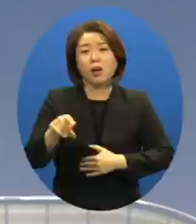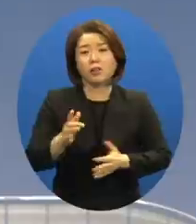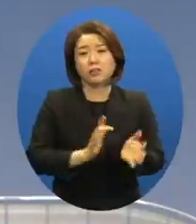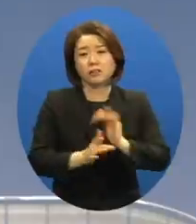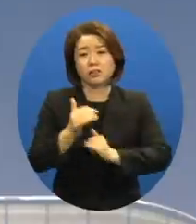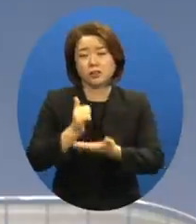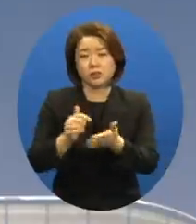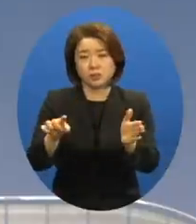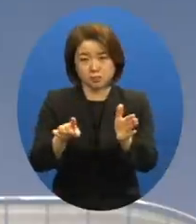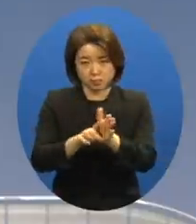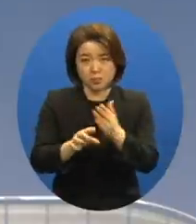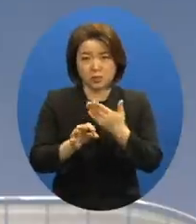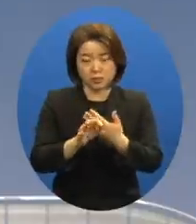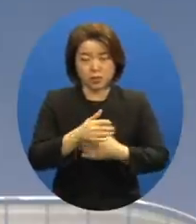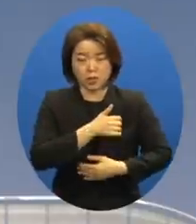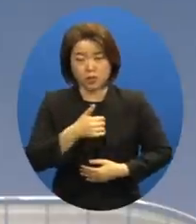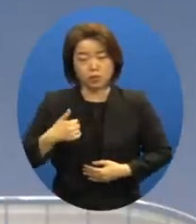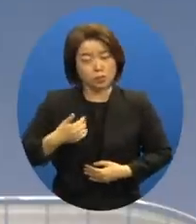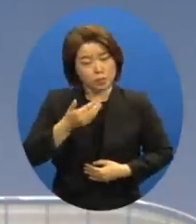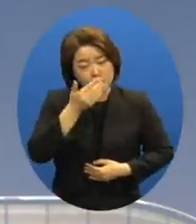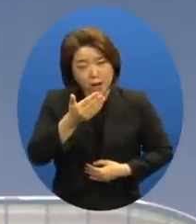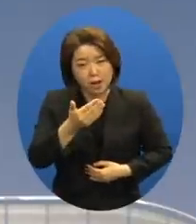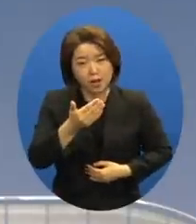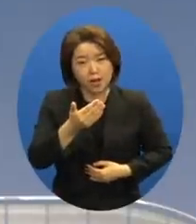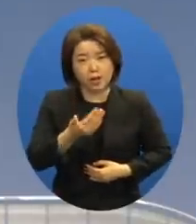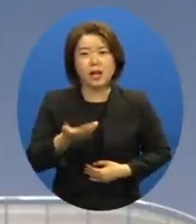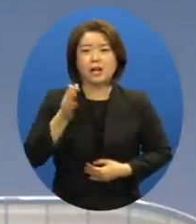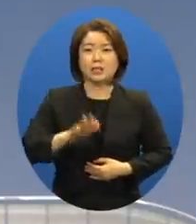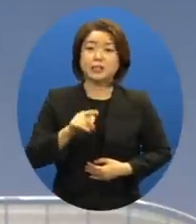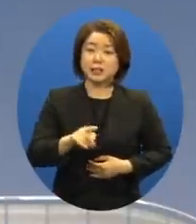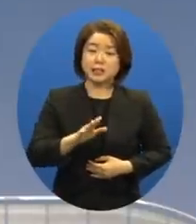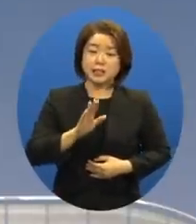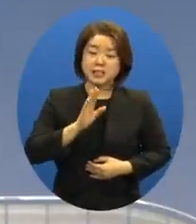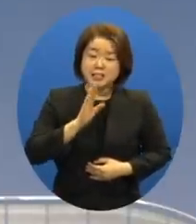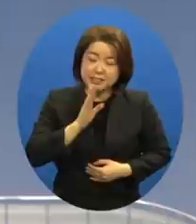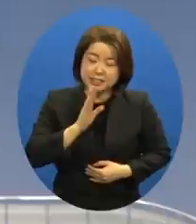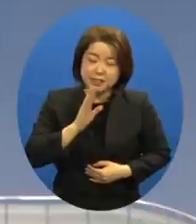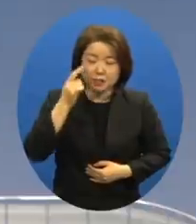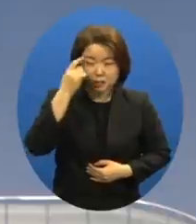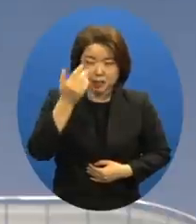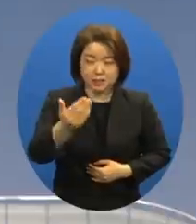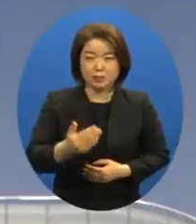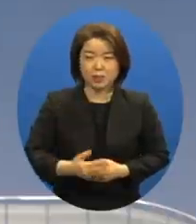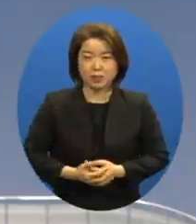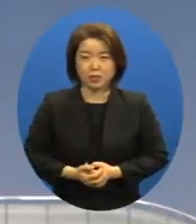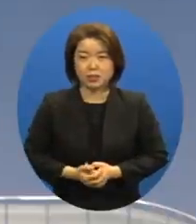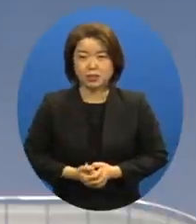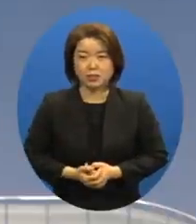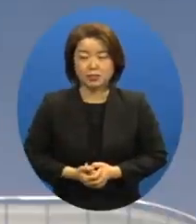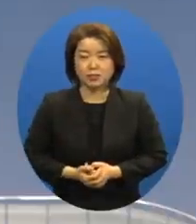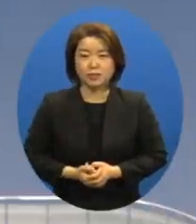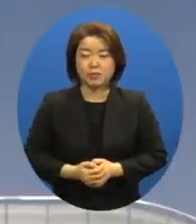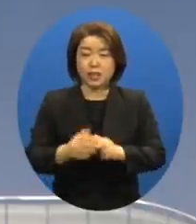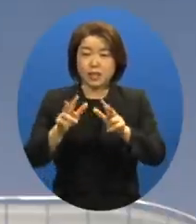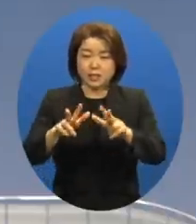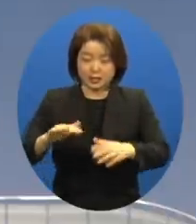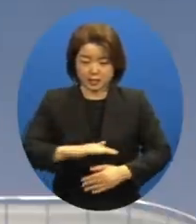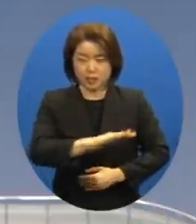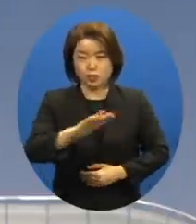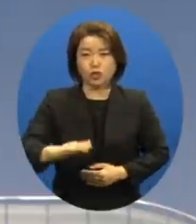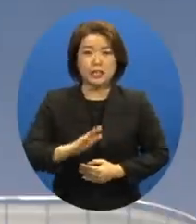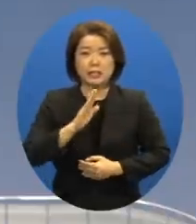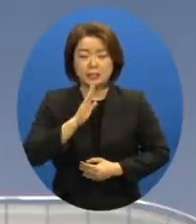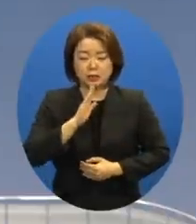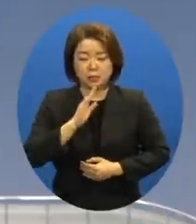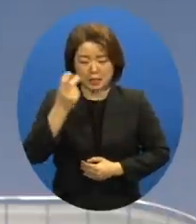믿으면 충분 하잖아요 그런데 그게 진짜 충분 합니까 지금 우리가 정말